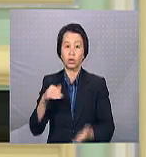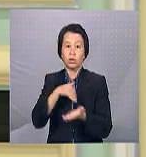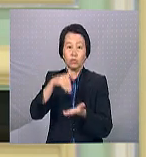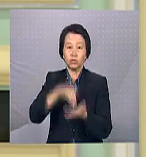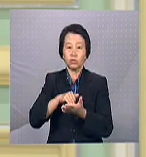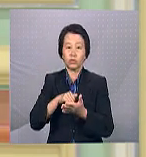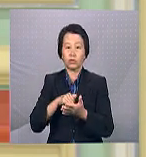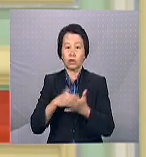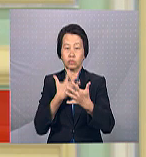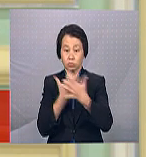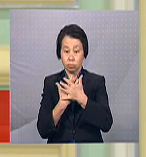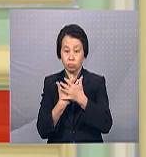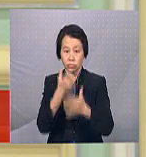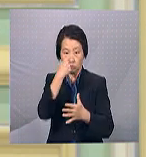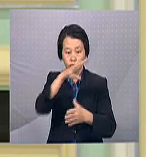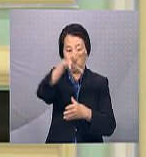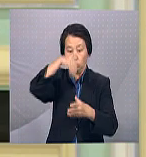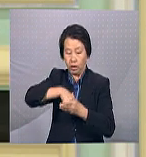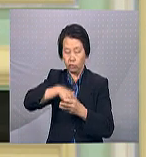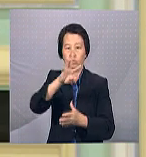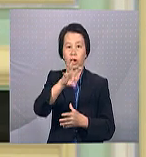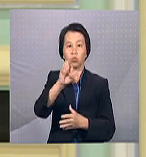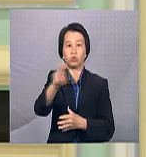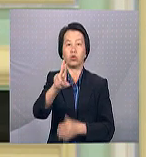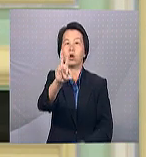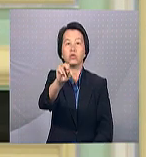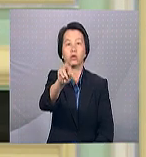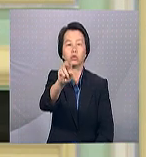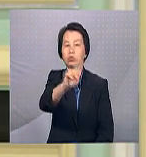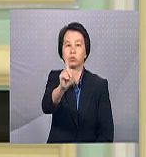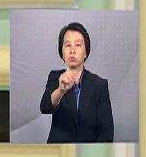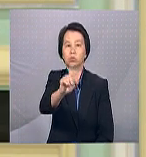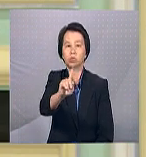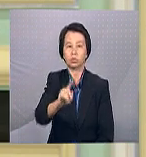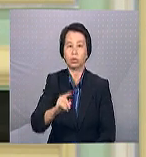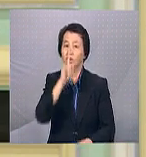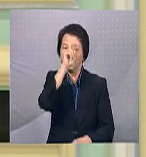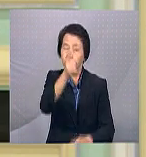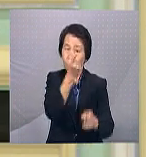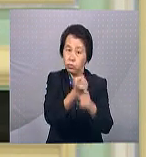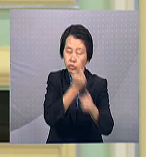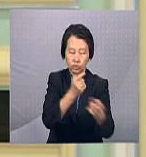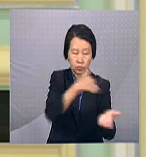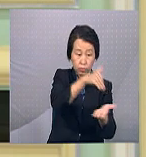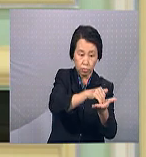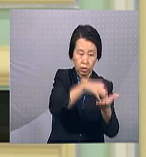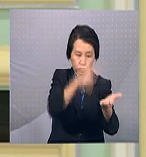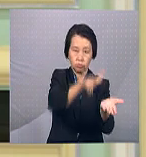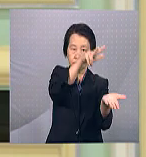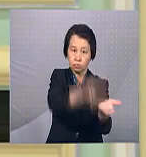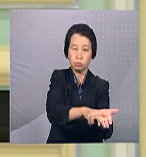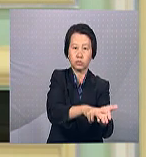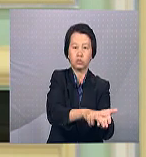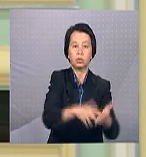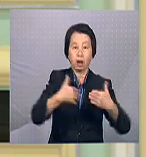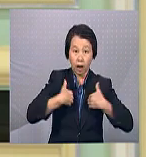pusat untuk menampung 40,000. Ya. Sebenarnya pusat kuarantin yang telah pun diwarta